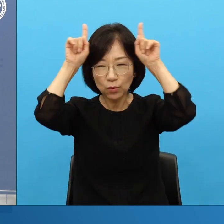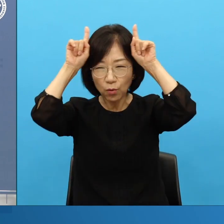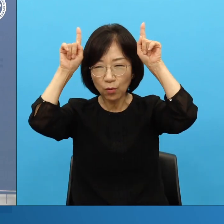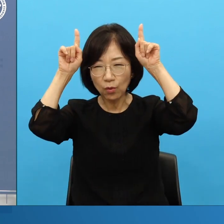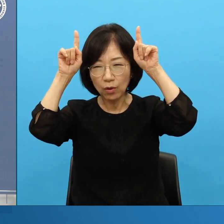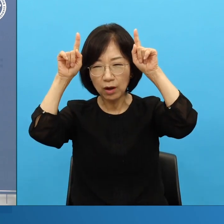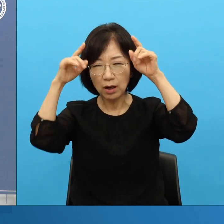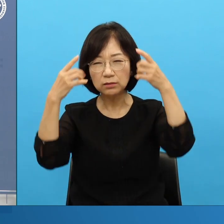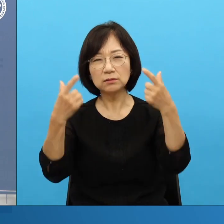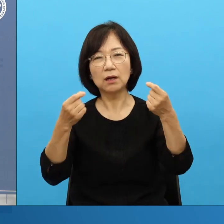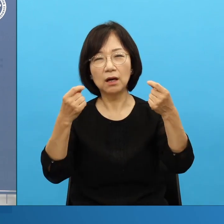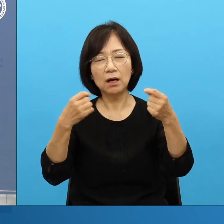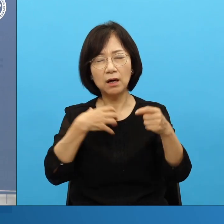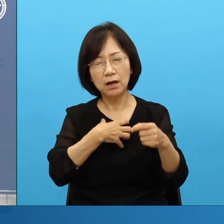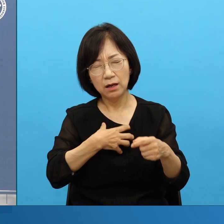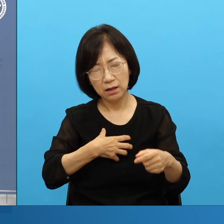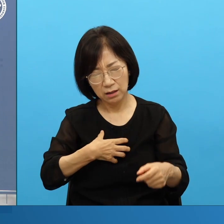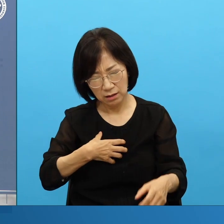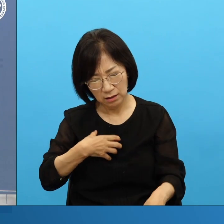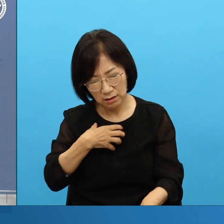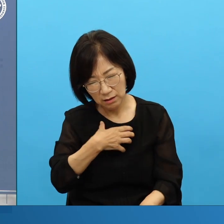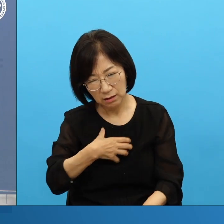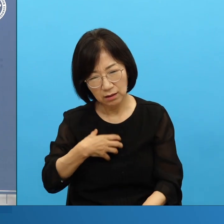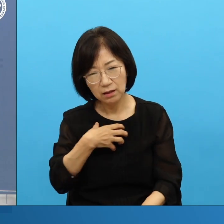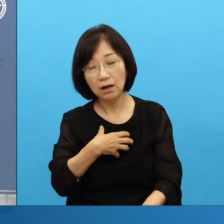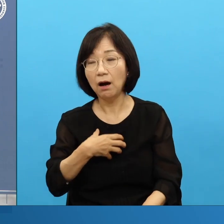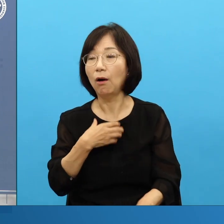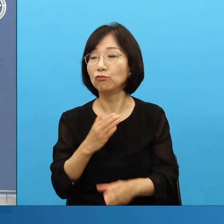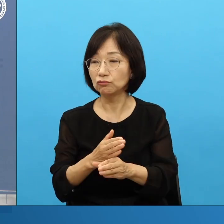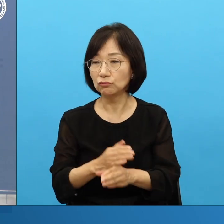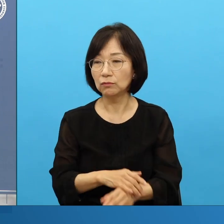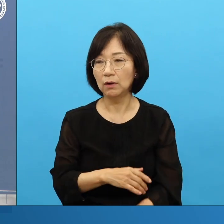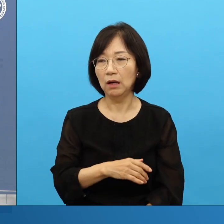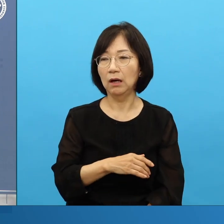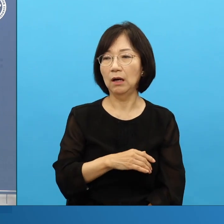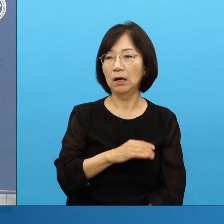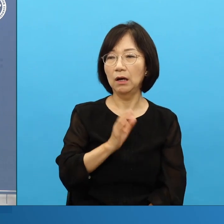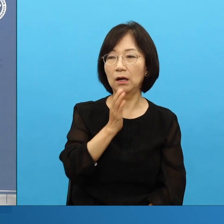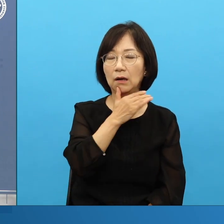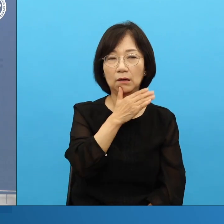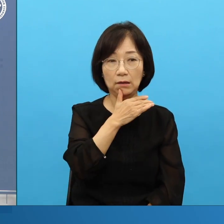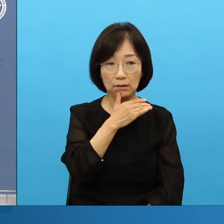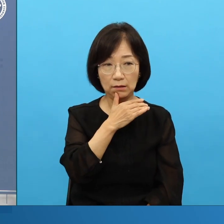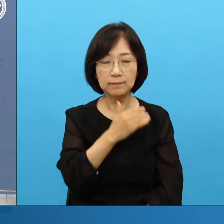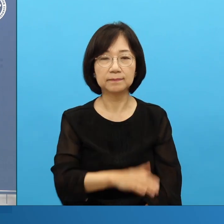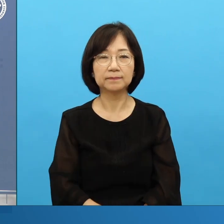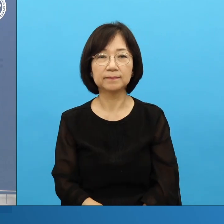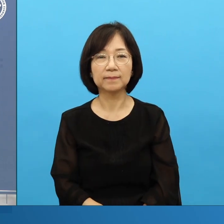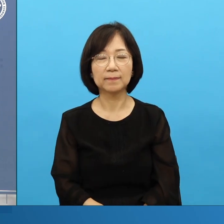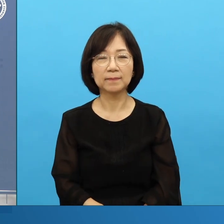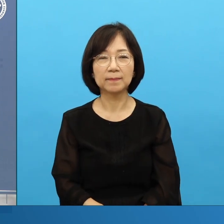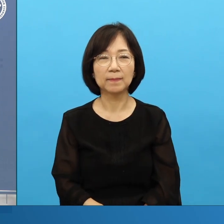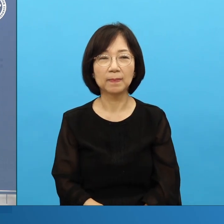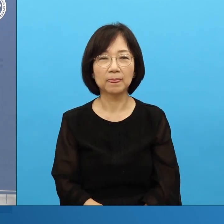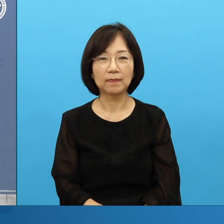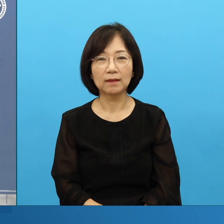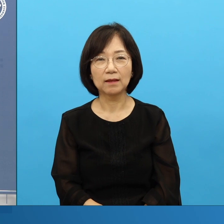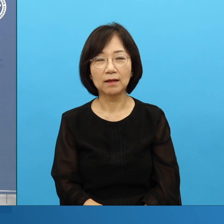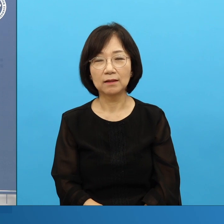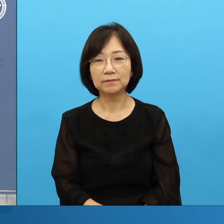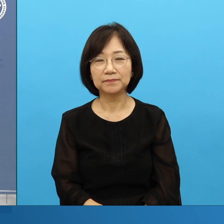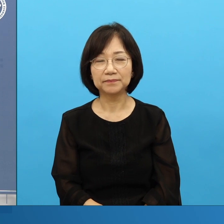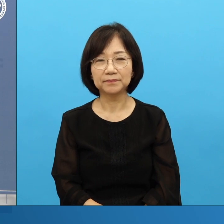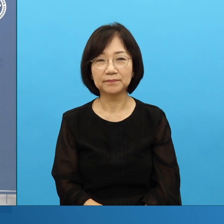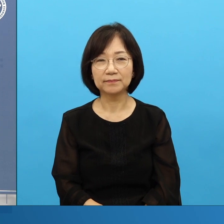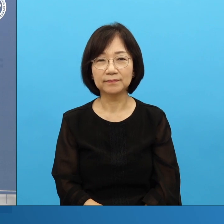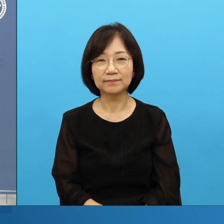That's right. 그 사람 진짜 알면요, 우리 답을 줄 수 있어요. If we truly know this, we can give them the answer. 이 브리스가 보면 그걸 알은 거예요. But Priscilla and her husband knew this.